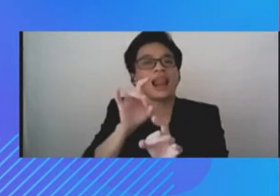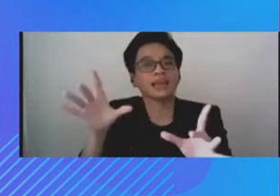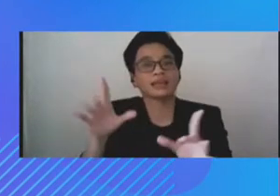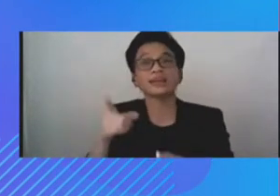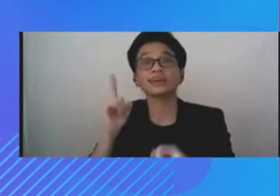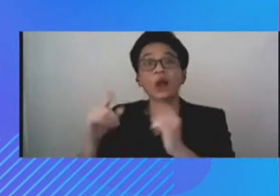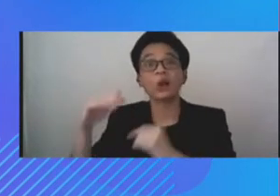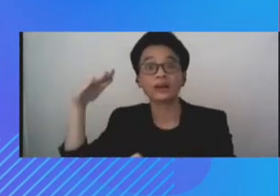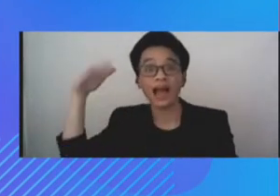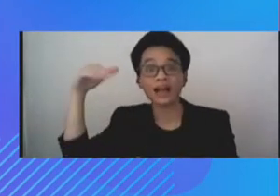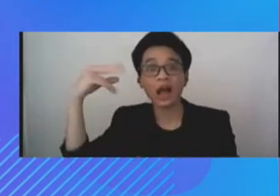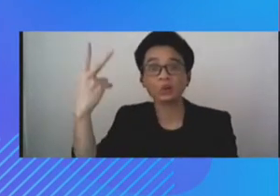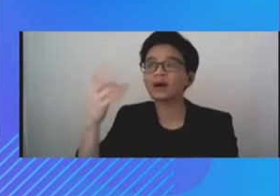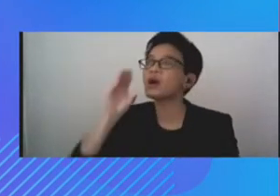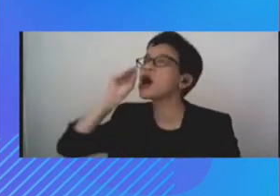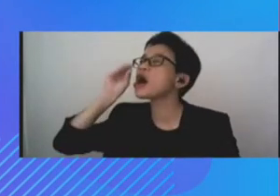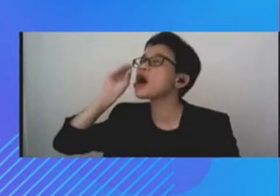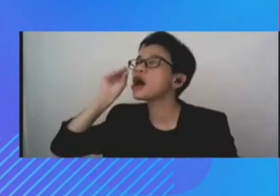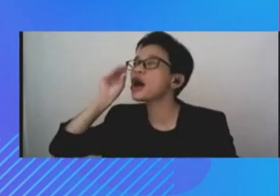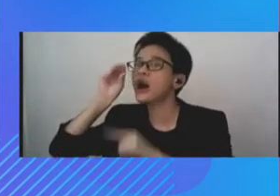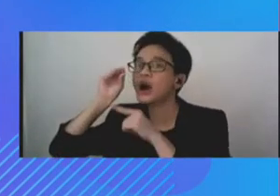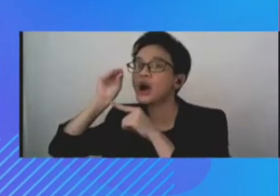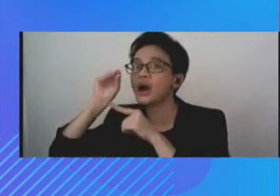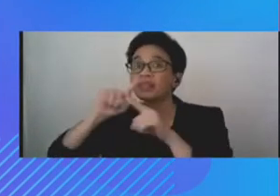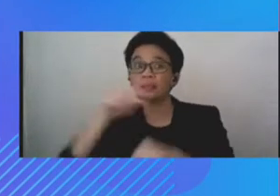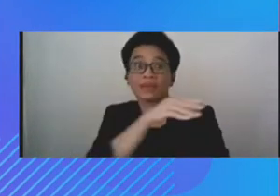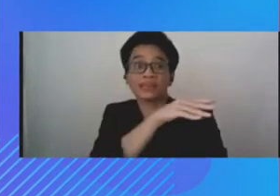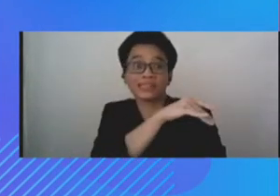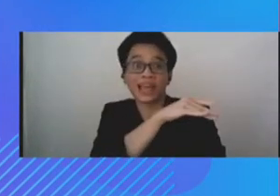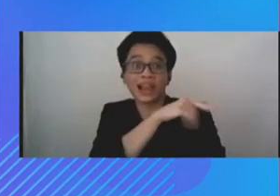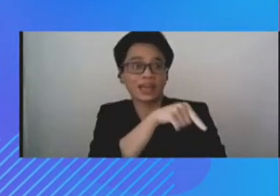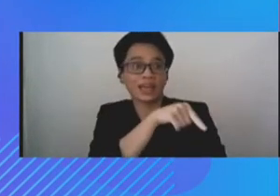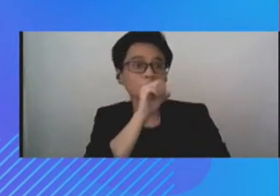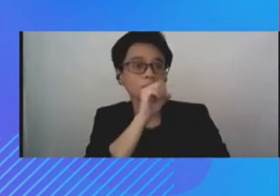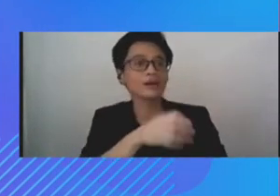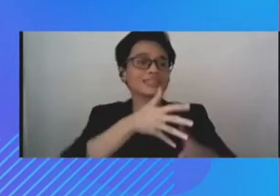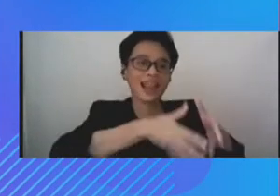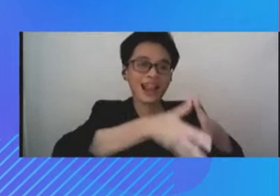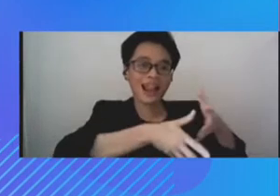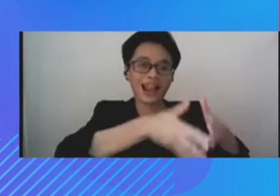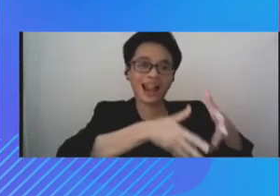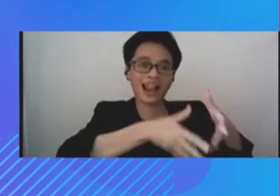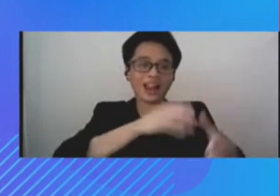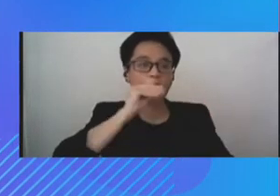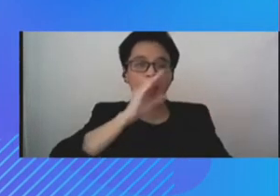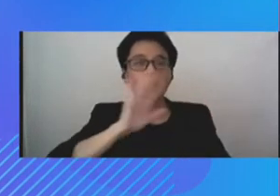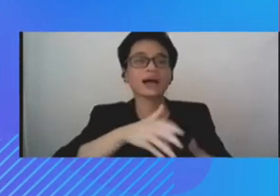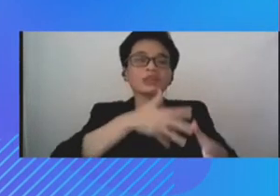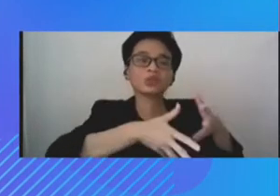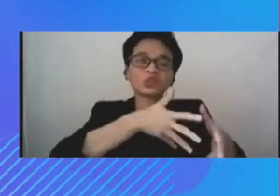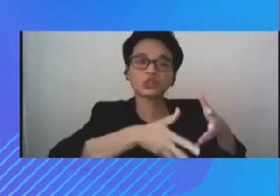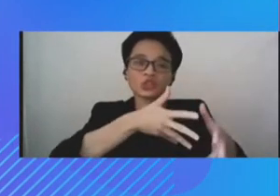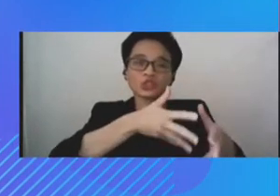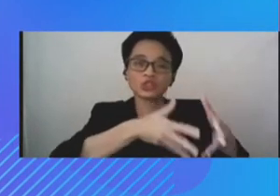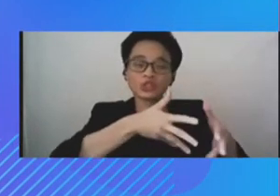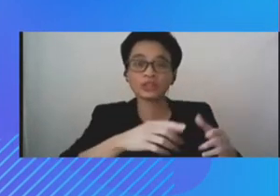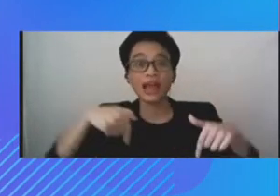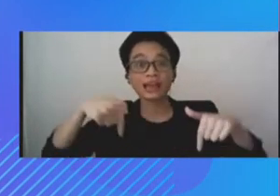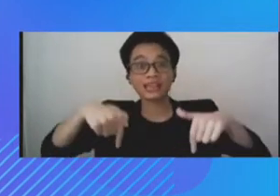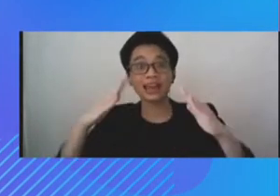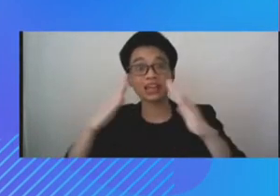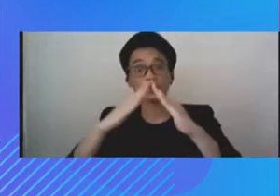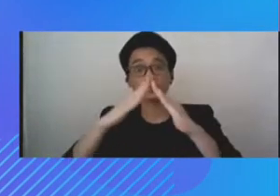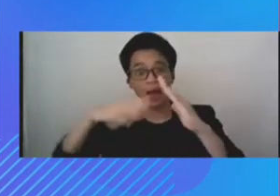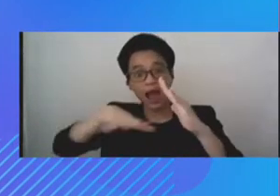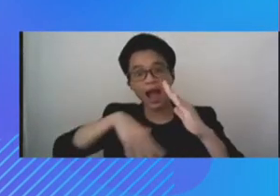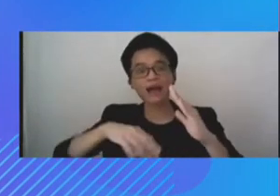kakaknya, kalau sama Celia saya pakai sign language gitu. Gitu. Jadi untuk saat ini kami komunikasi di rumah tuh campur. Kami